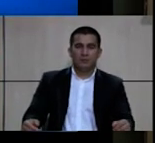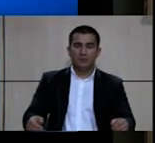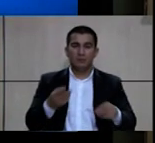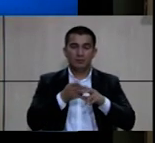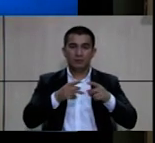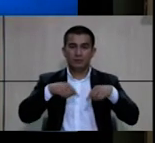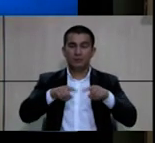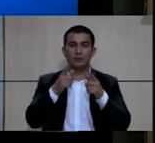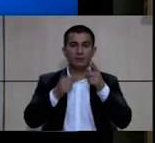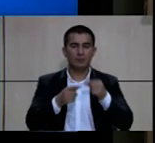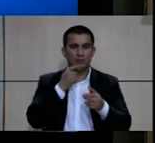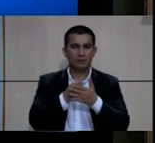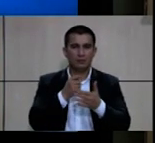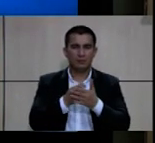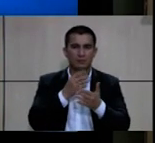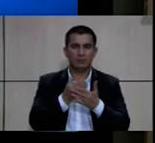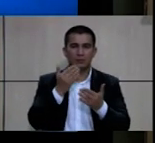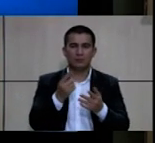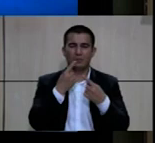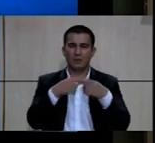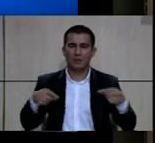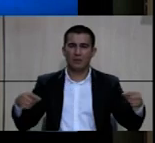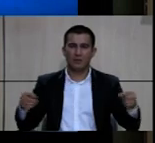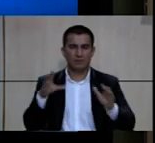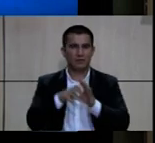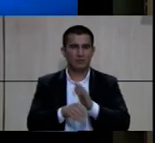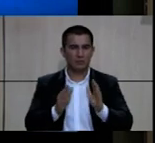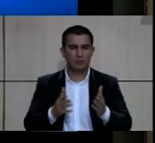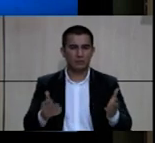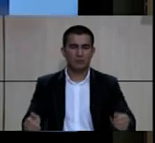Bularga sut emizuvchilarning bir qancha turi kiradi.